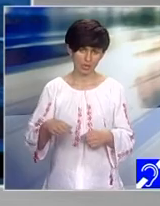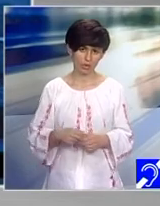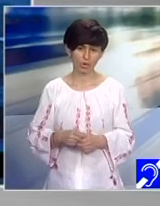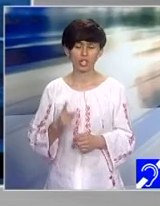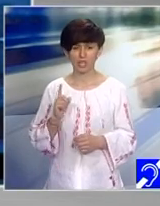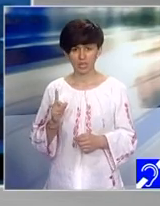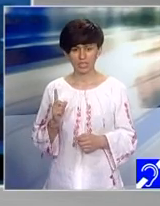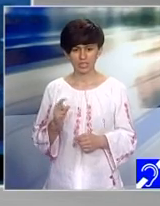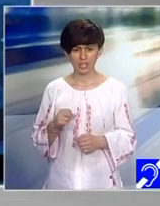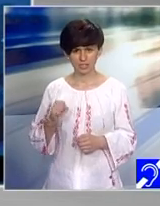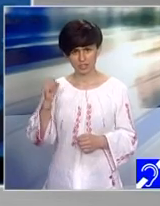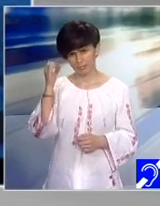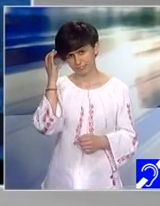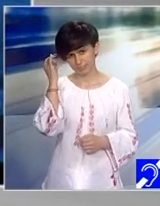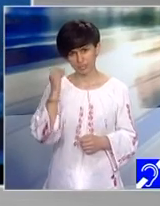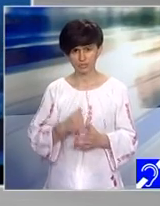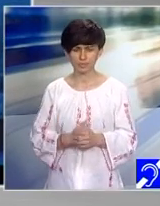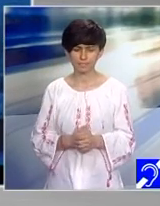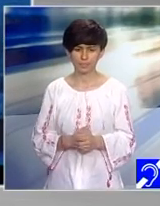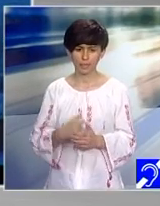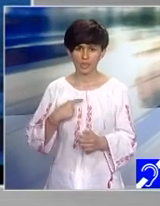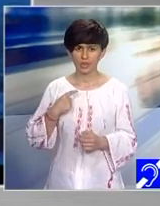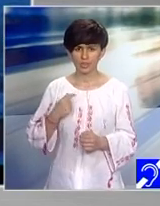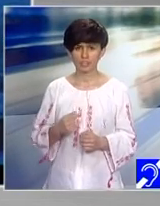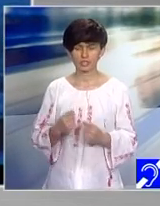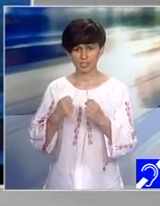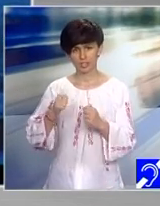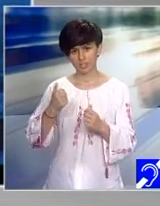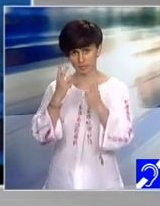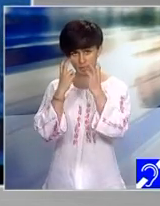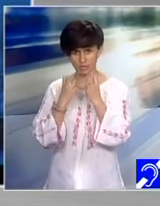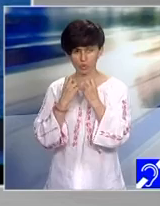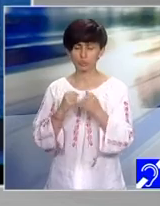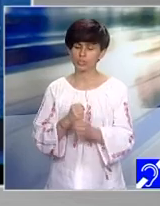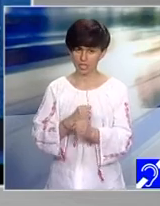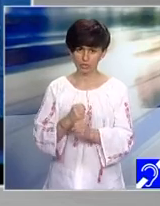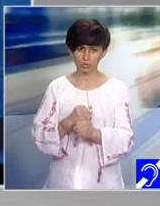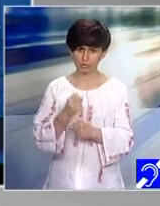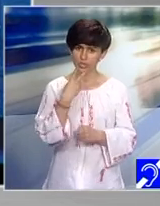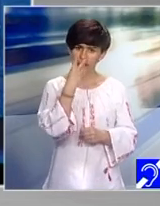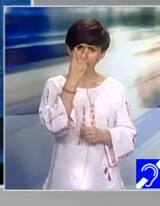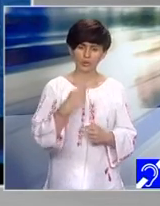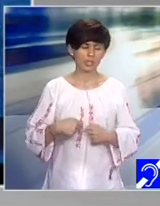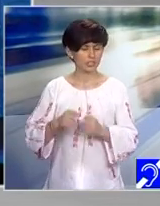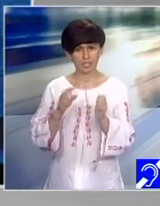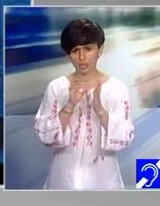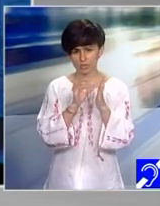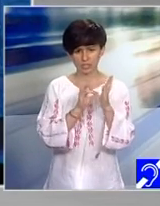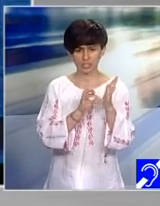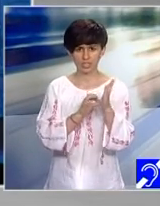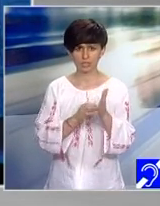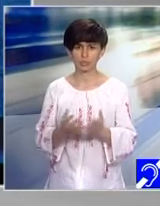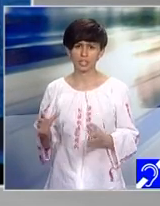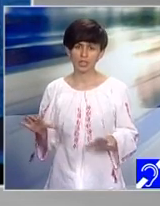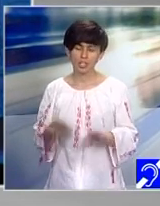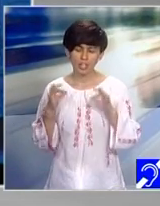una dintre primele concluzii ale acestui studiu. Ne-am uitat la toți indicatorii pe care i-am găsit în literatură, în date